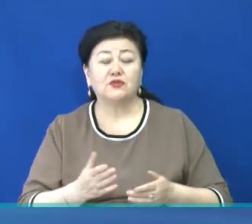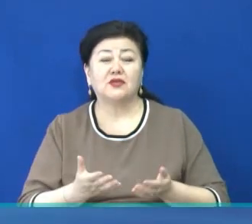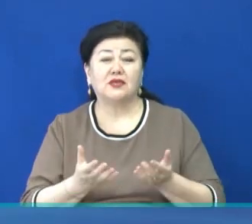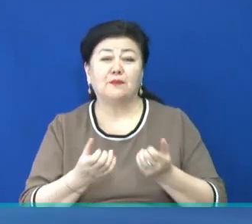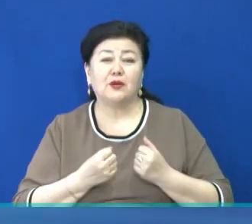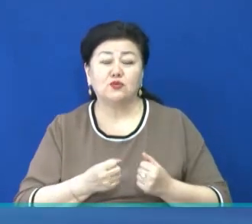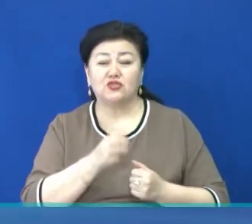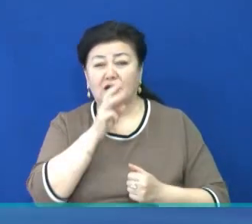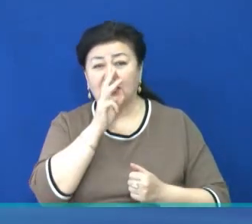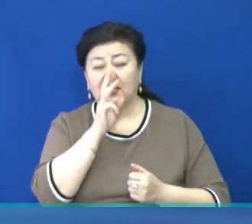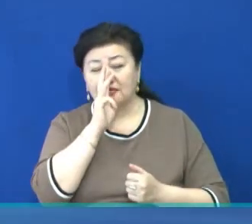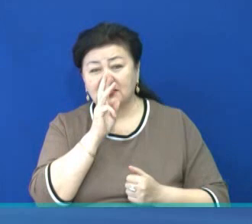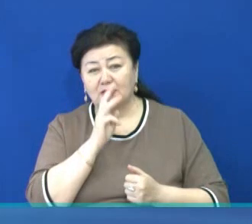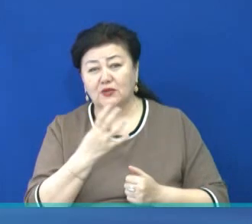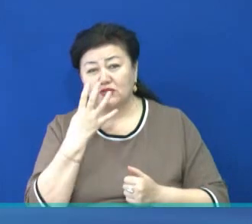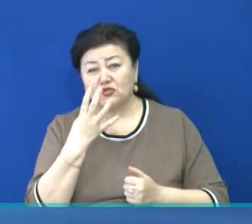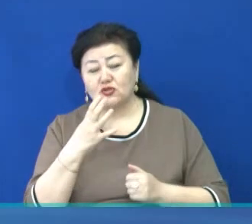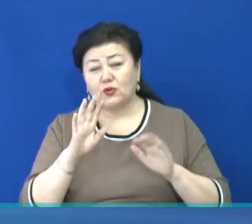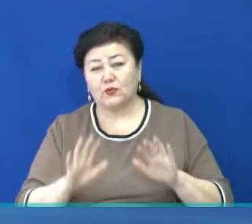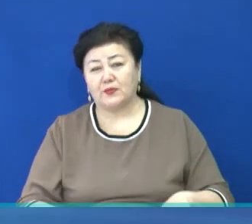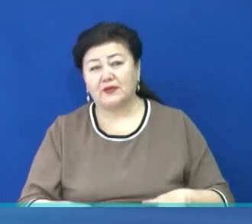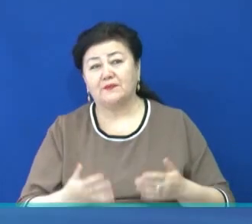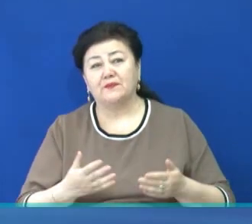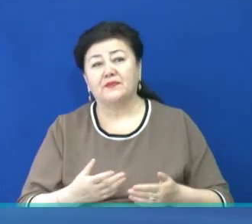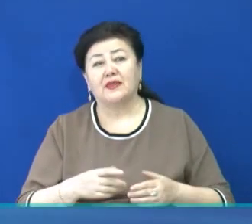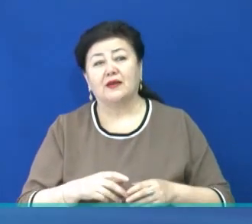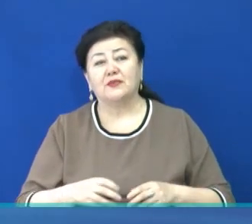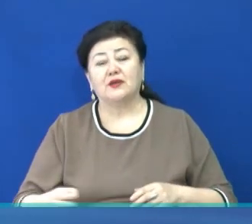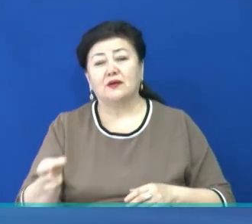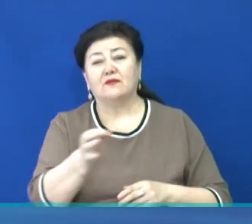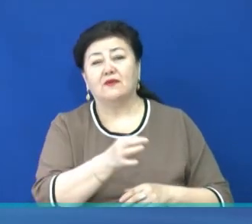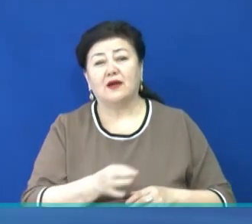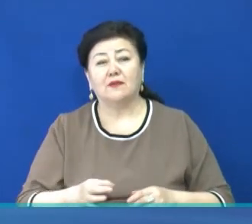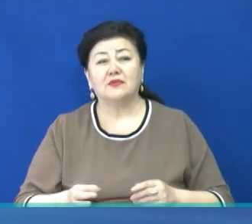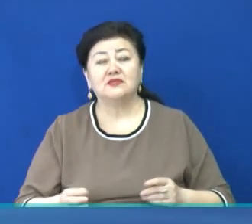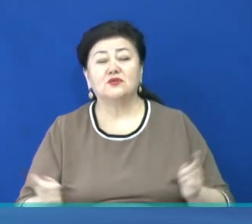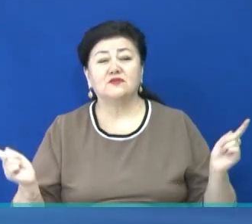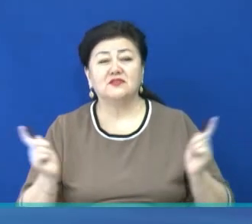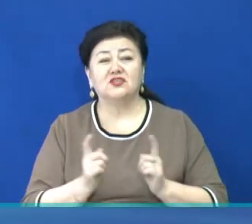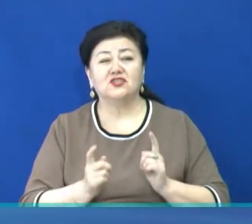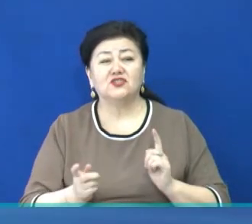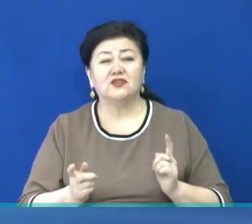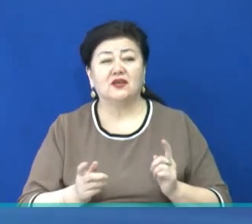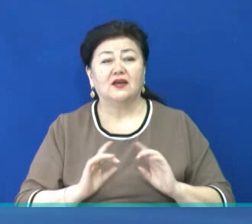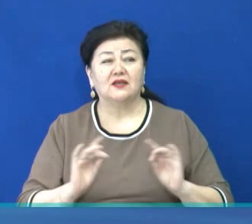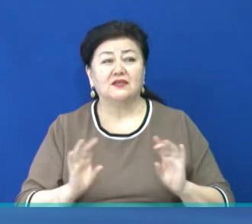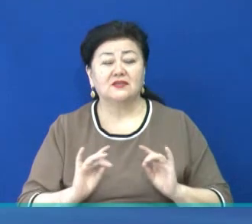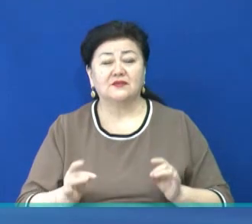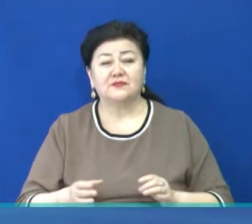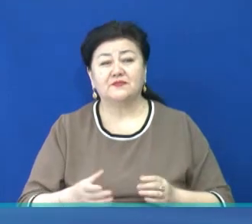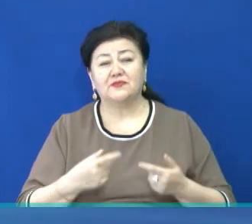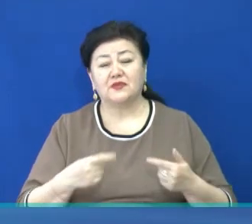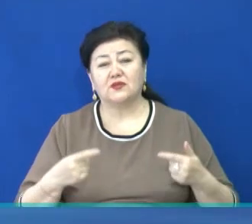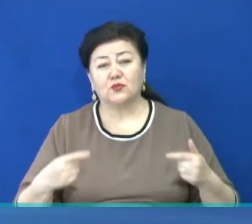алып келген. Бұл туралы оқу-ағарту министрінің облыс педагогтарымен өткен кездесуінде айтылды. Басқосуда білім саласындағы өзге